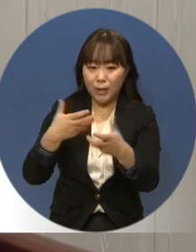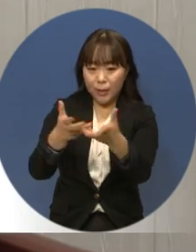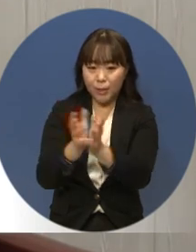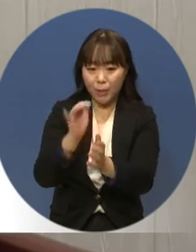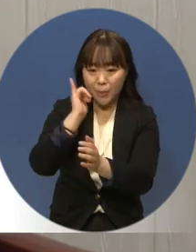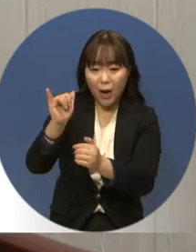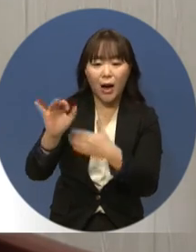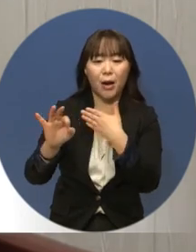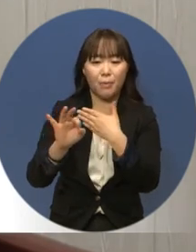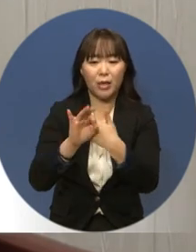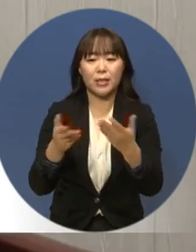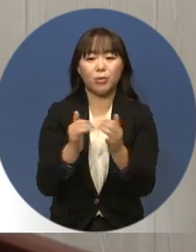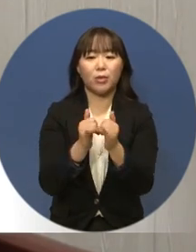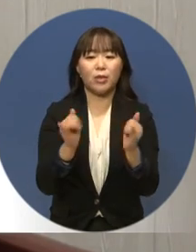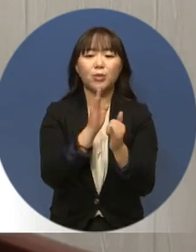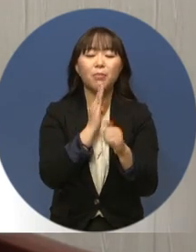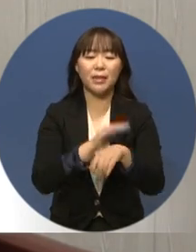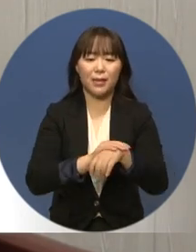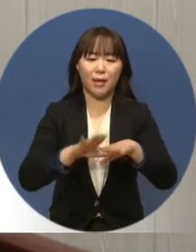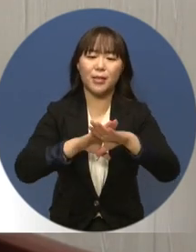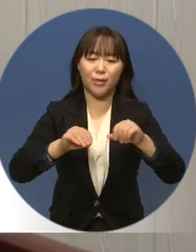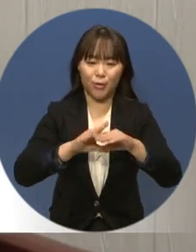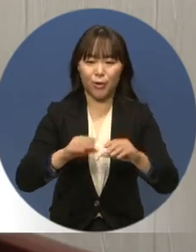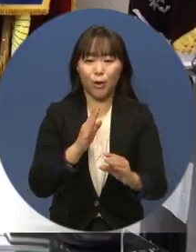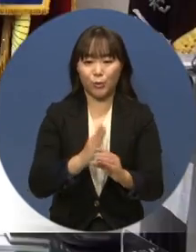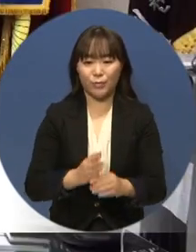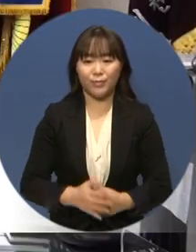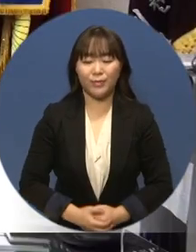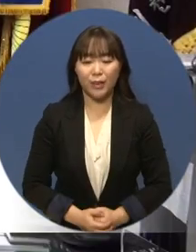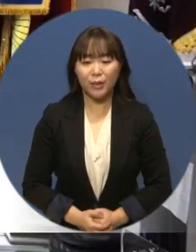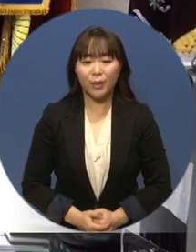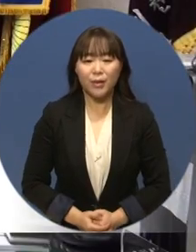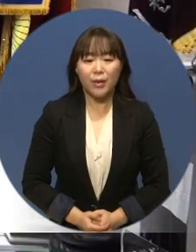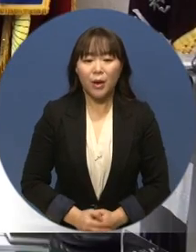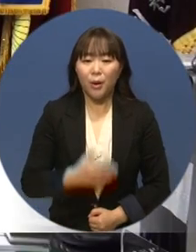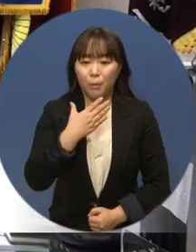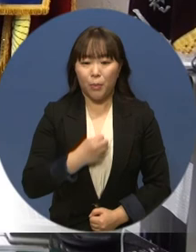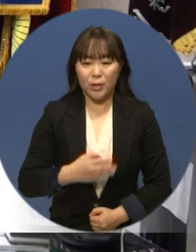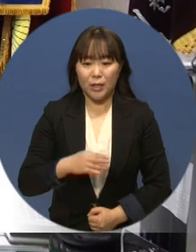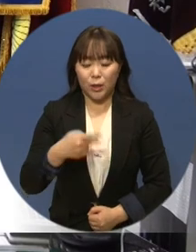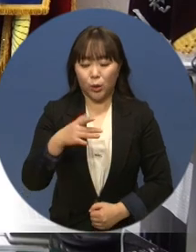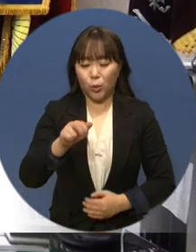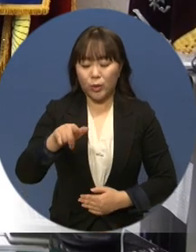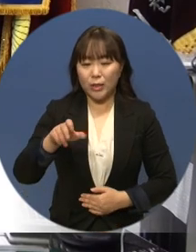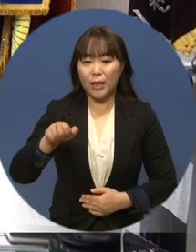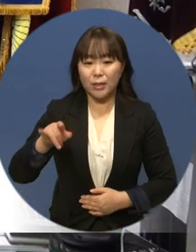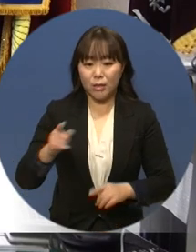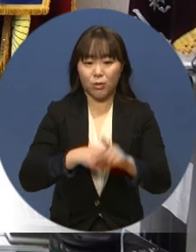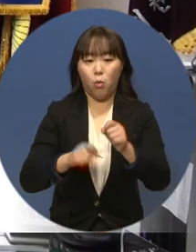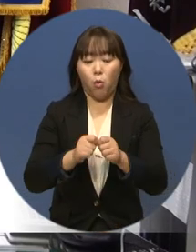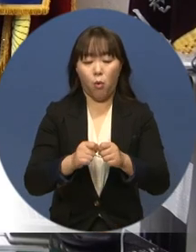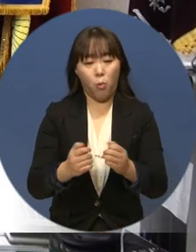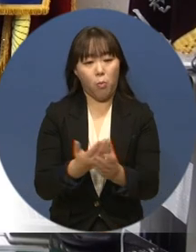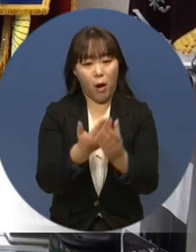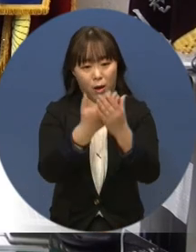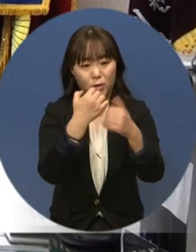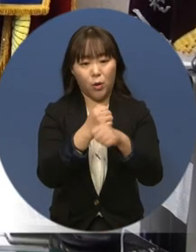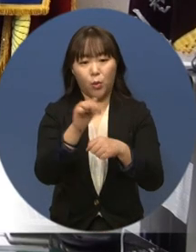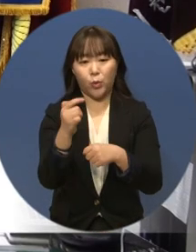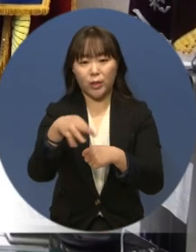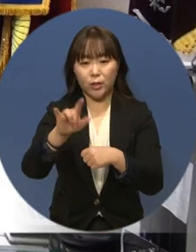해주면은 직원들이 아주 잘 처리를 해주시고 계시더라고요. 복지 통장제를 활성화하여 회천 일동